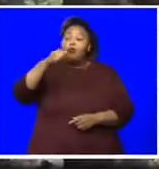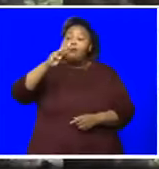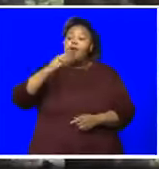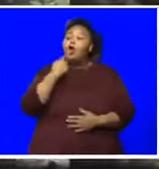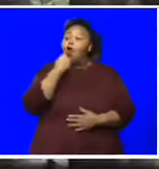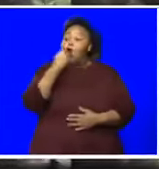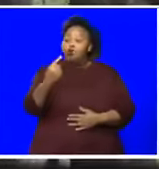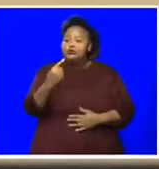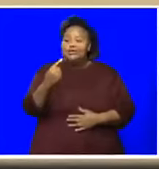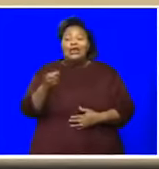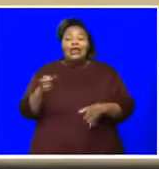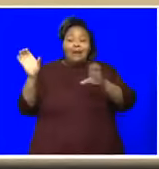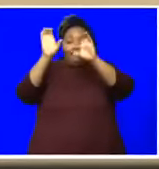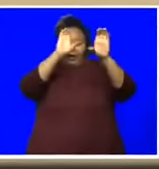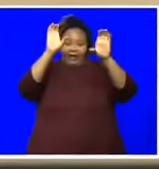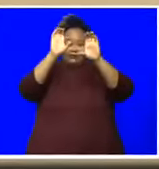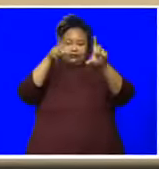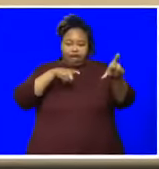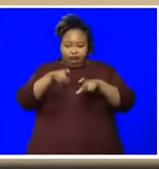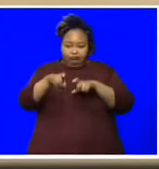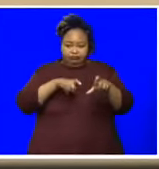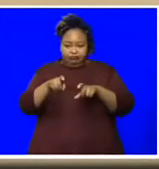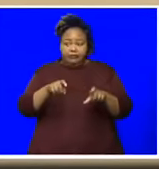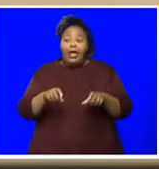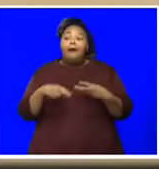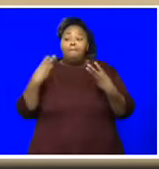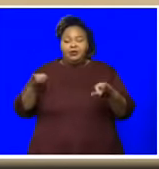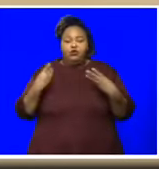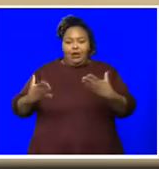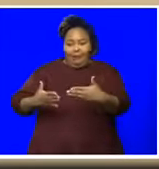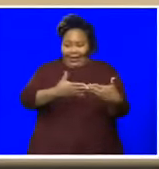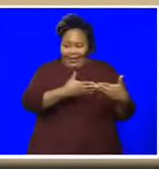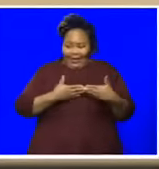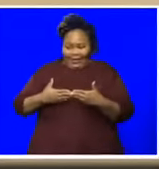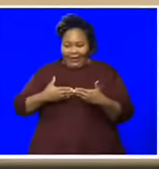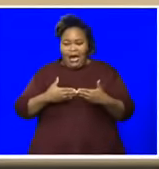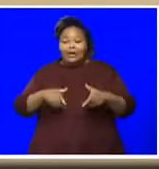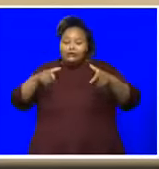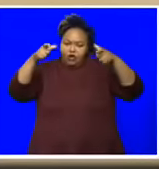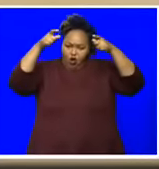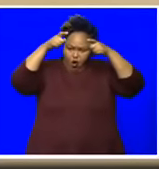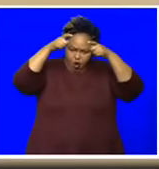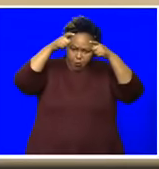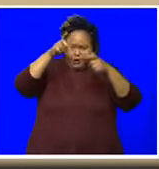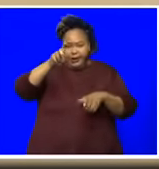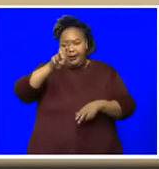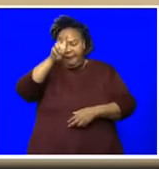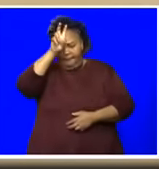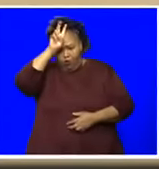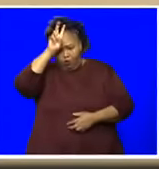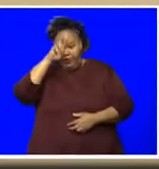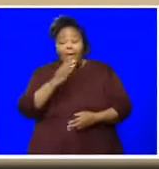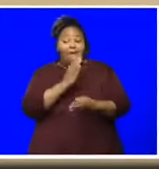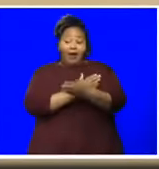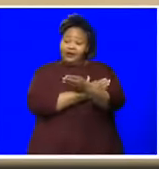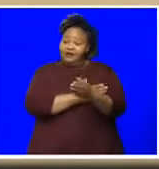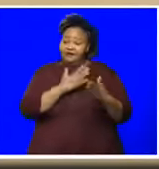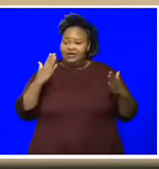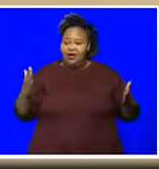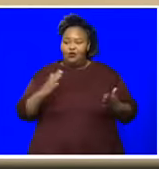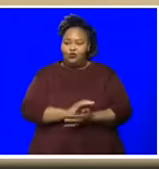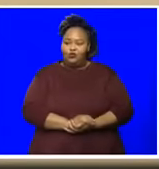liyabasita kakhulu balimi. Kulendali ke lebe siyibambe itolo.